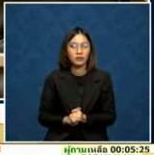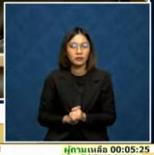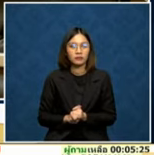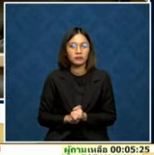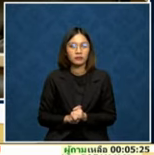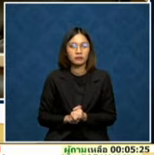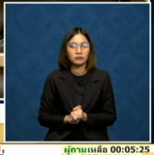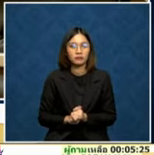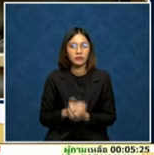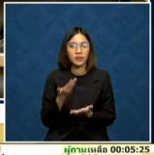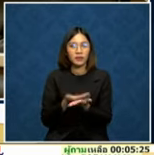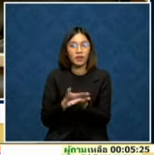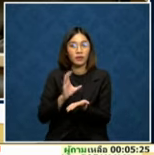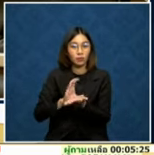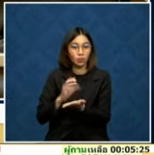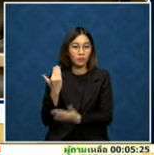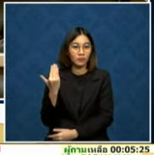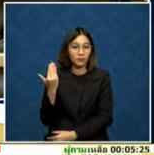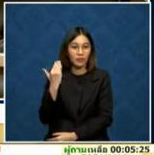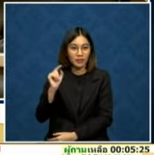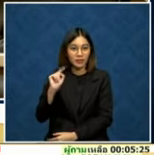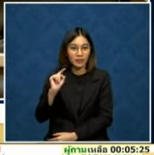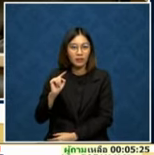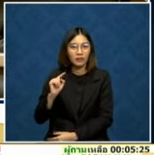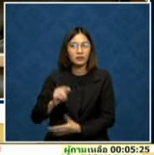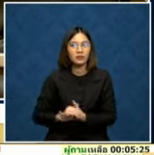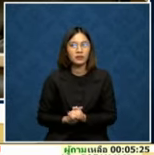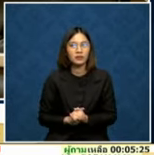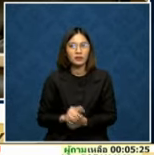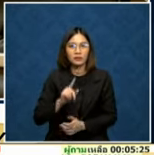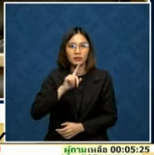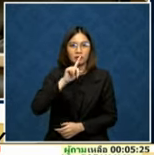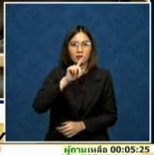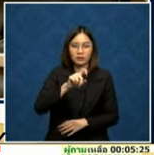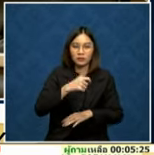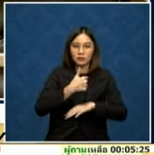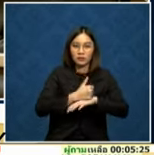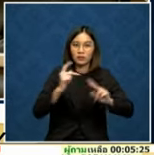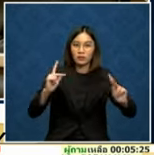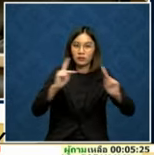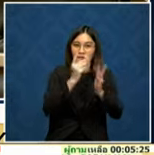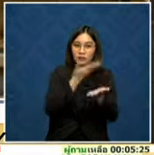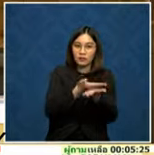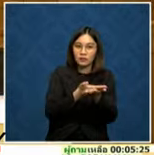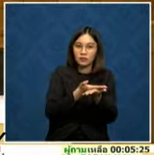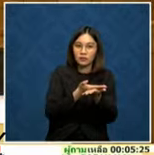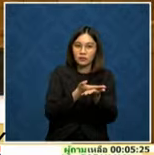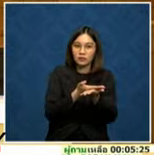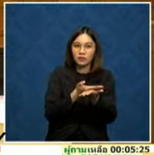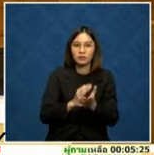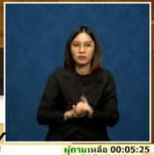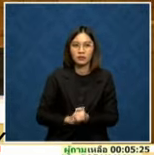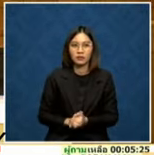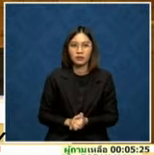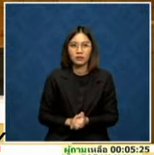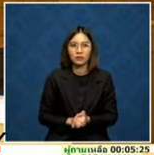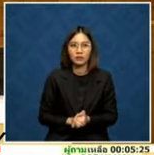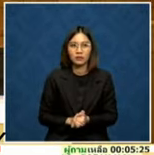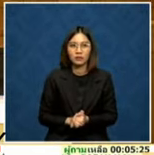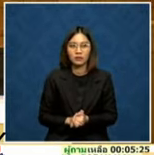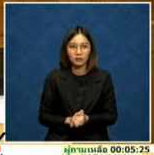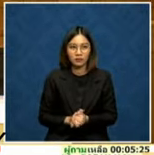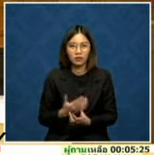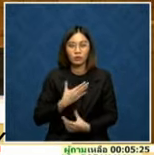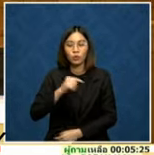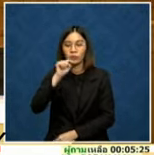เรากเรื่องของเงินทุเมื่อกี้ท่านสมารทผสมเกีตไดกณาถามตมตรีขลางไปนะครัผมเองบงเอิญจริง ว่าเมื่อไดรบรายงานไป